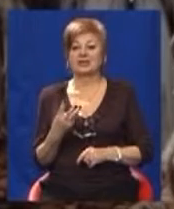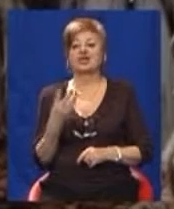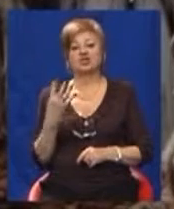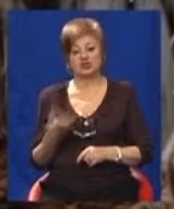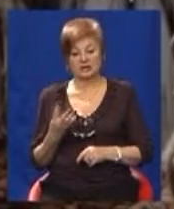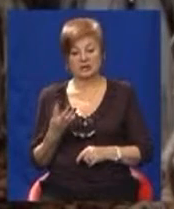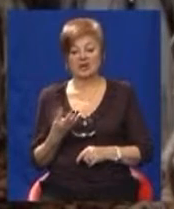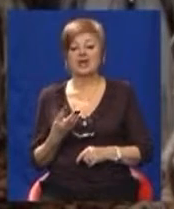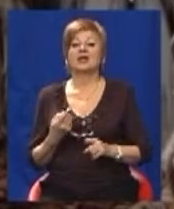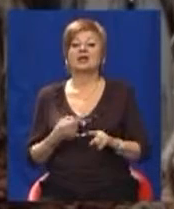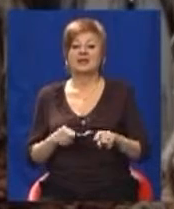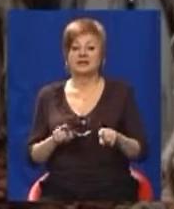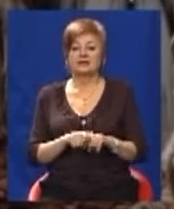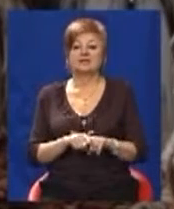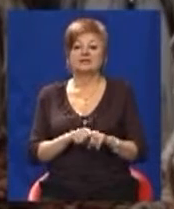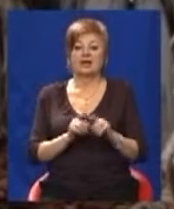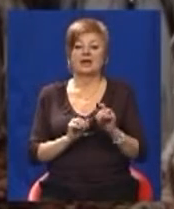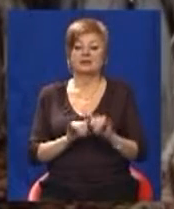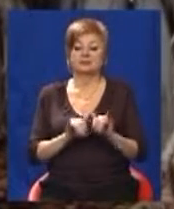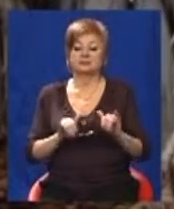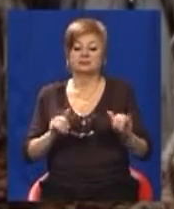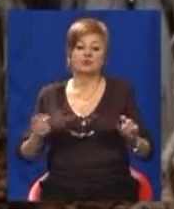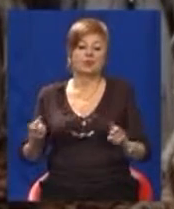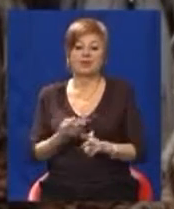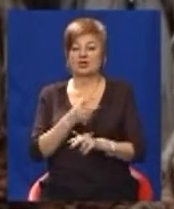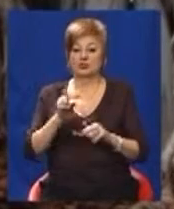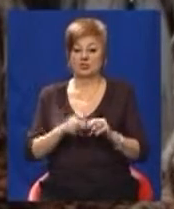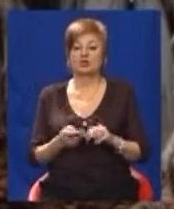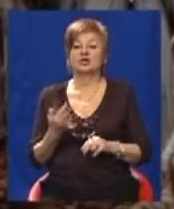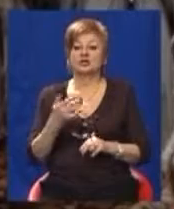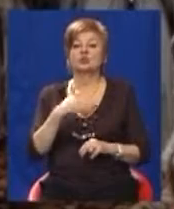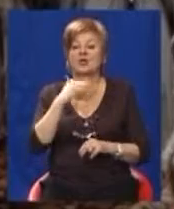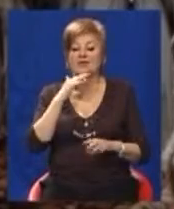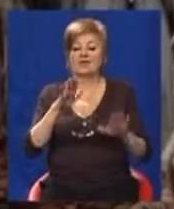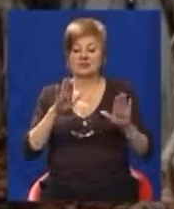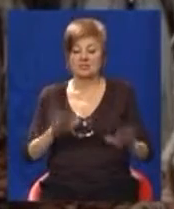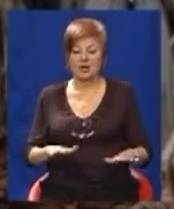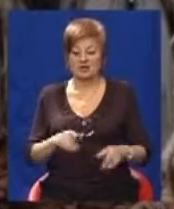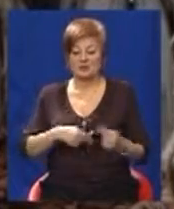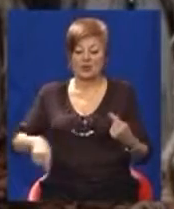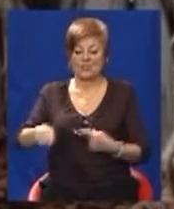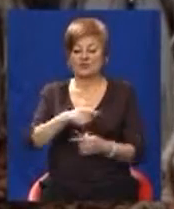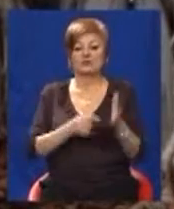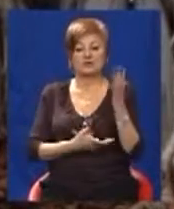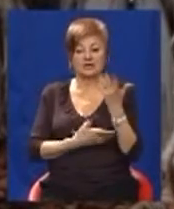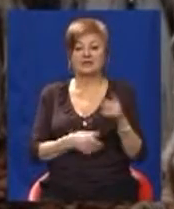чотири. І так може тривати до безкінечності, наскільки вистачить місця довкола